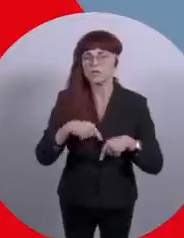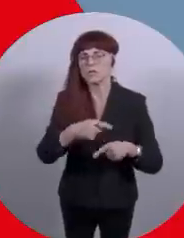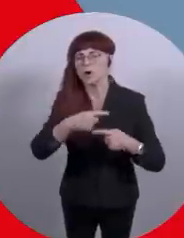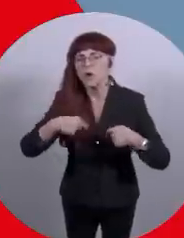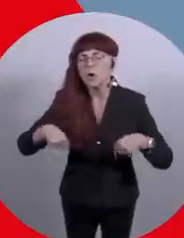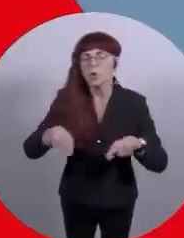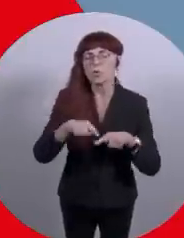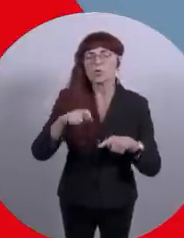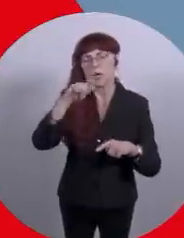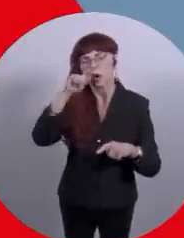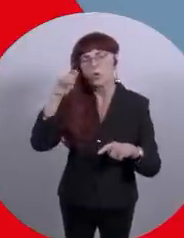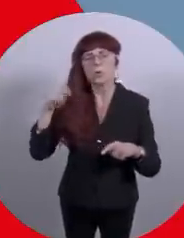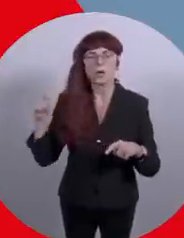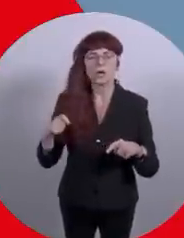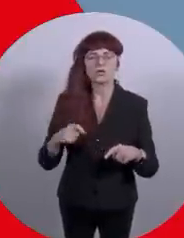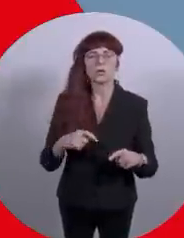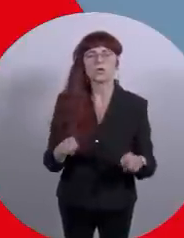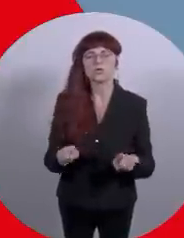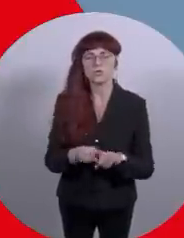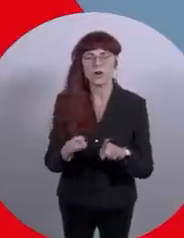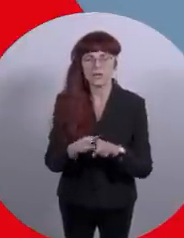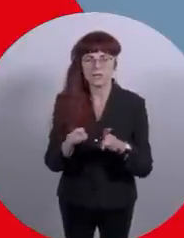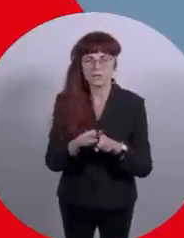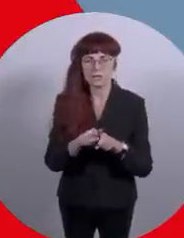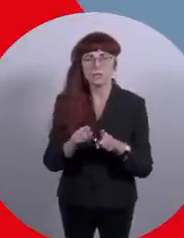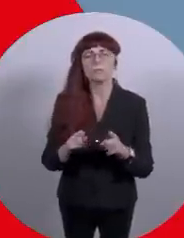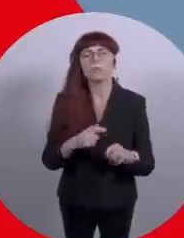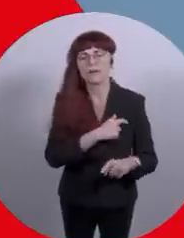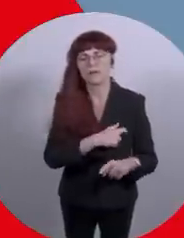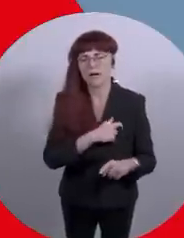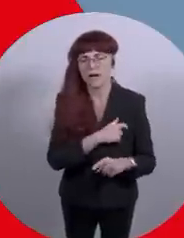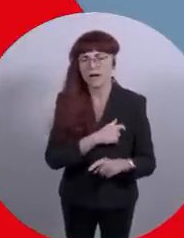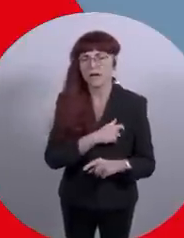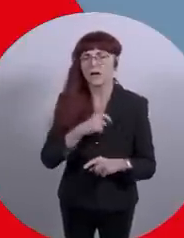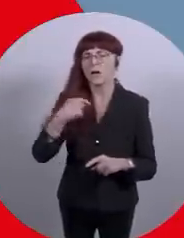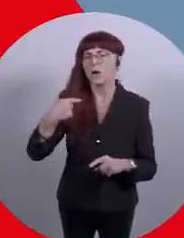ungarischen Schwesterpartei mszb Agnes